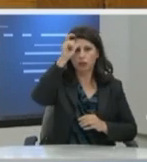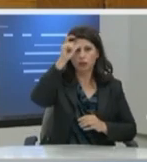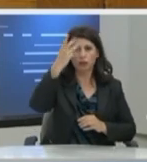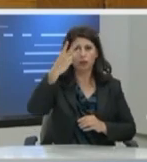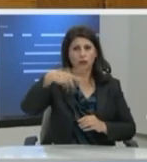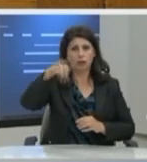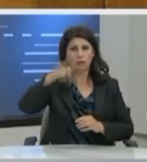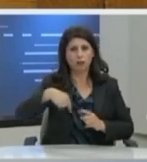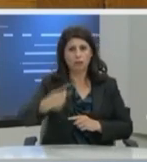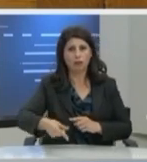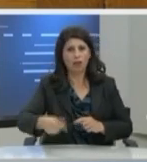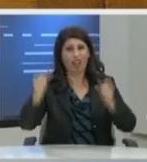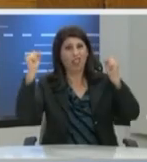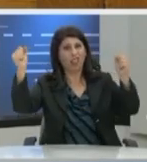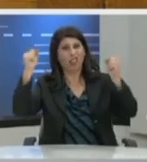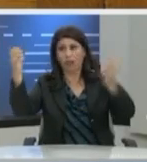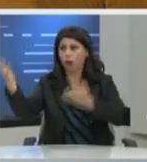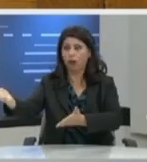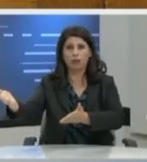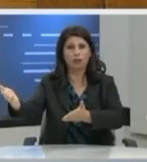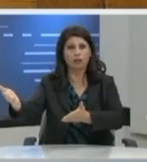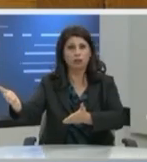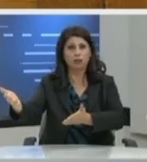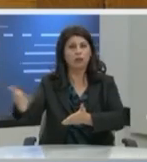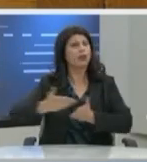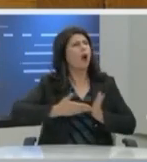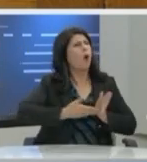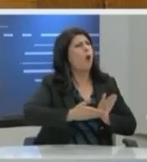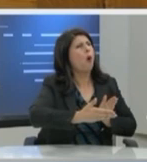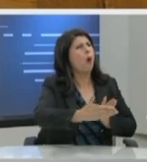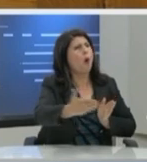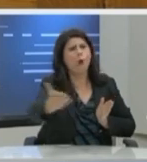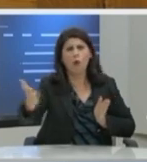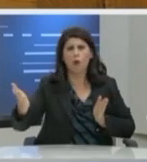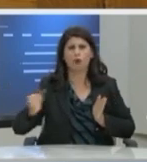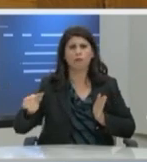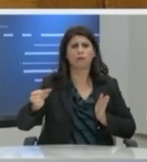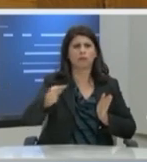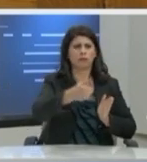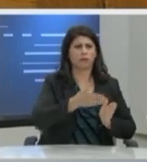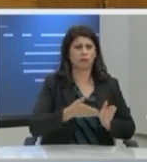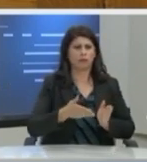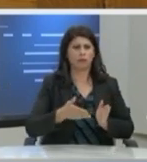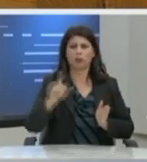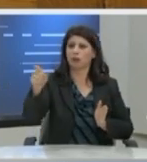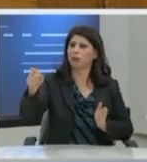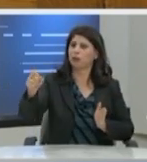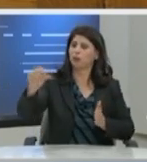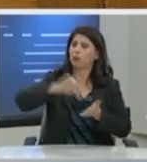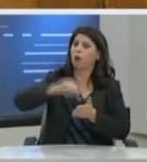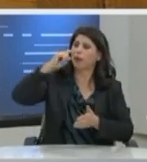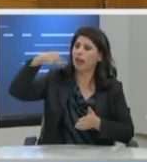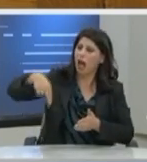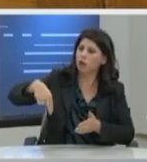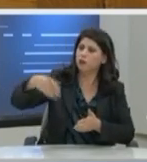ο λαθρέμπορος αυτός έγινε ήρωας και συνεχίζει και βλέπει παντού στην Νάουσα κατάστημα τάδε,